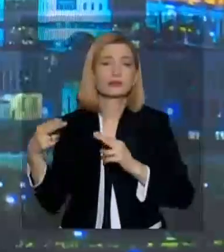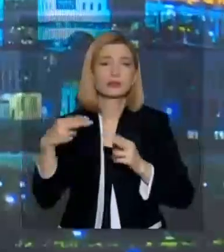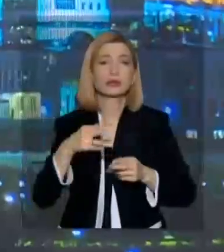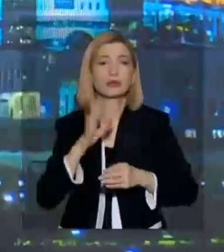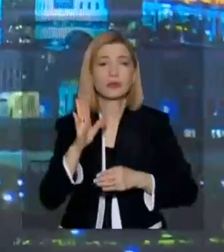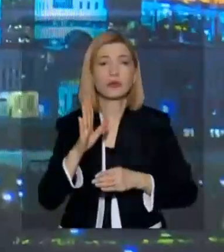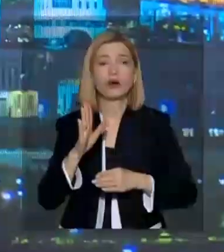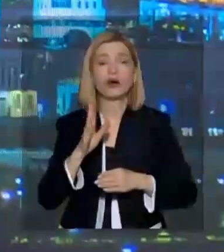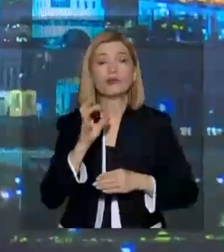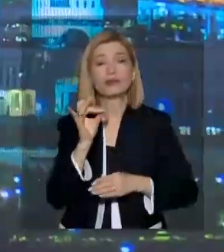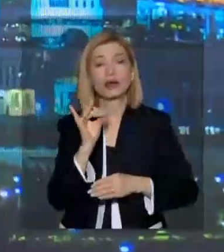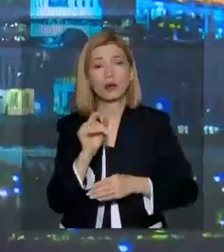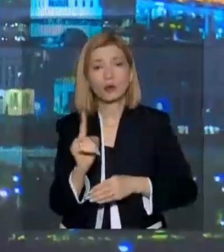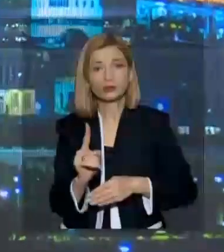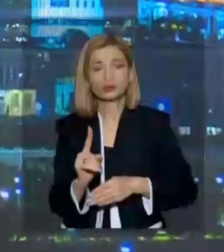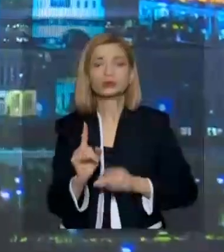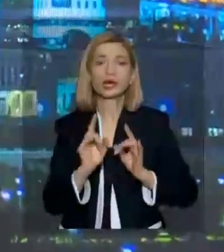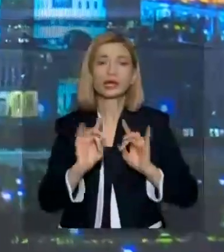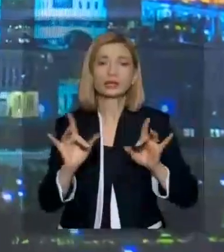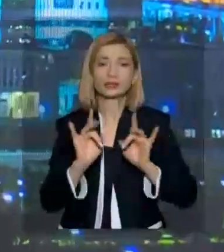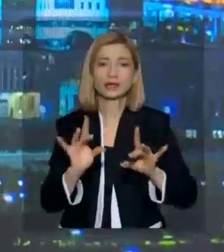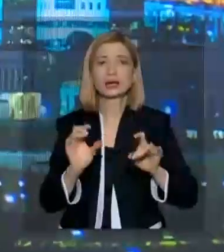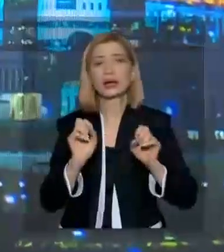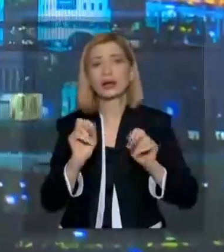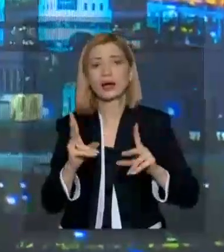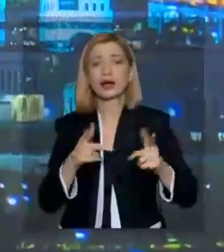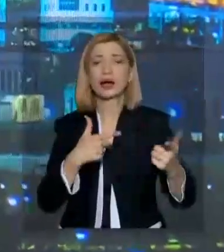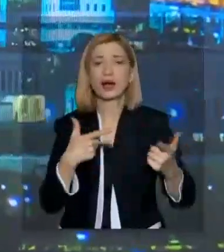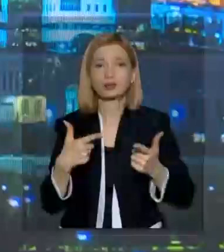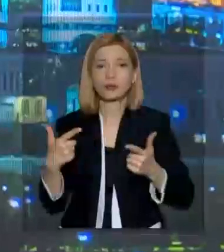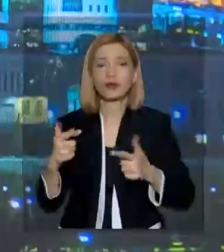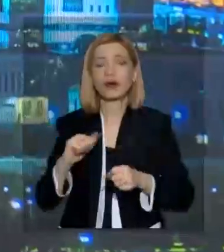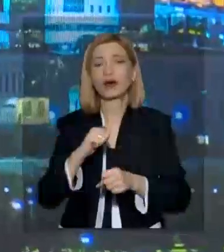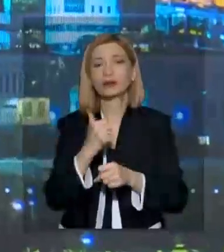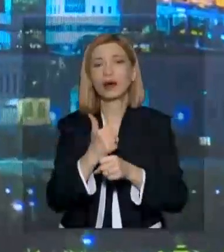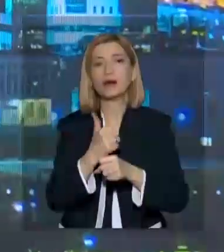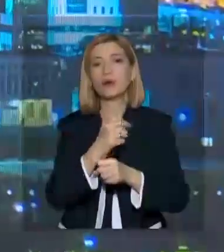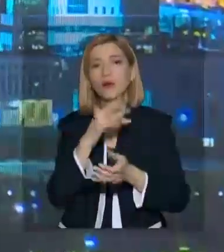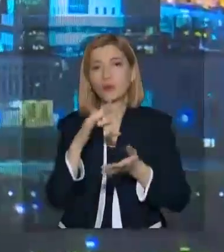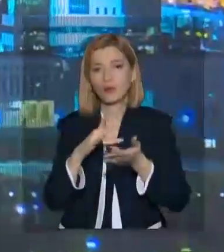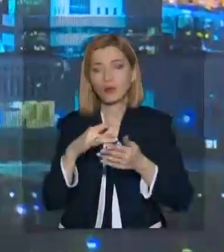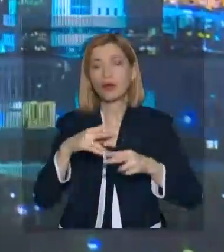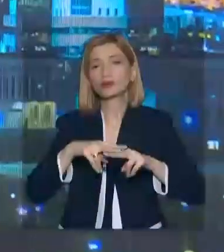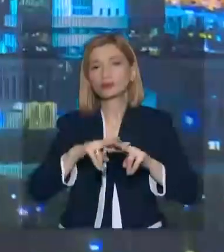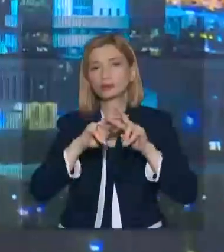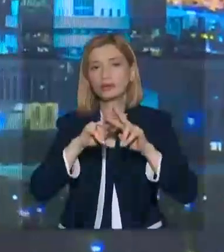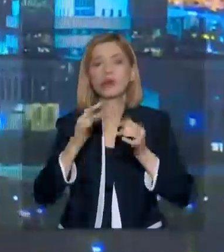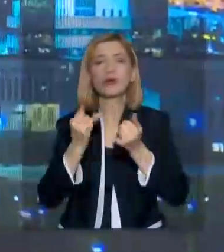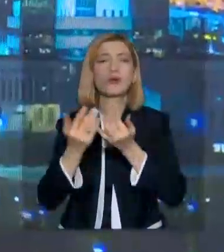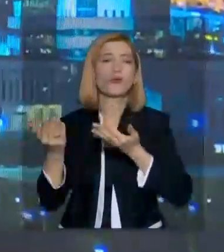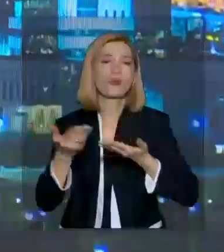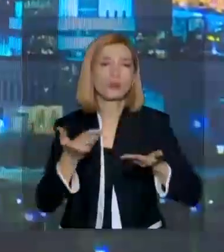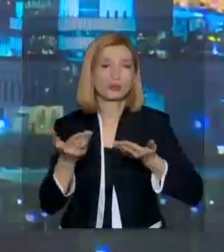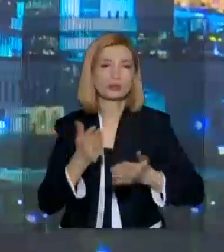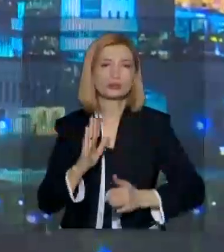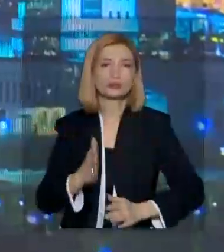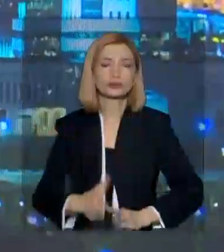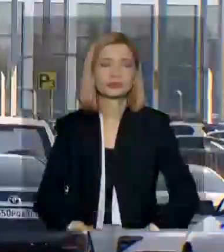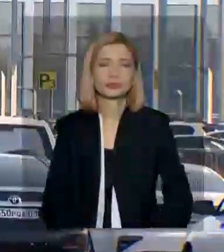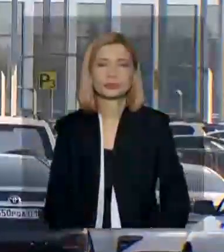Моя коллега Ботагоз Айджанова расскажет о том, как готовится главный город к приему гостей.